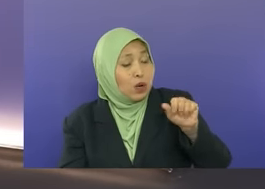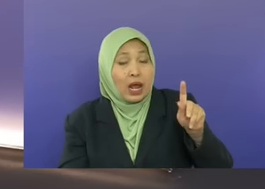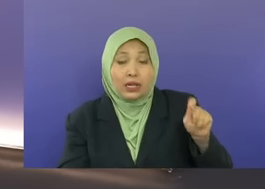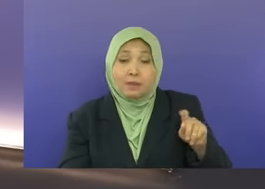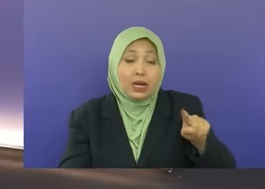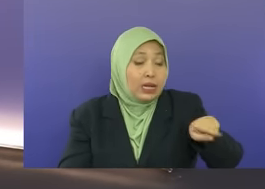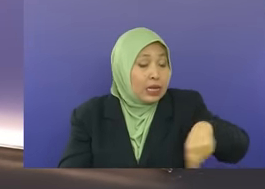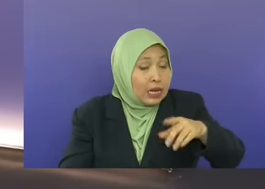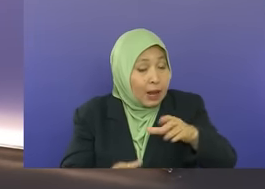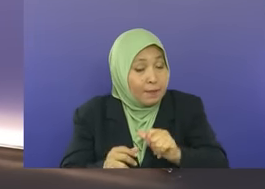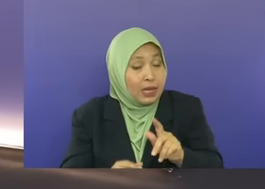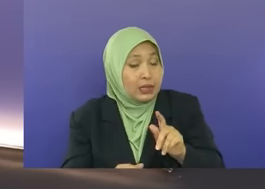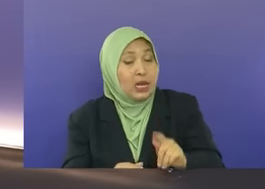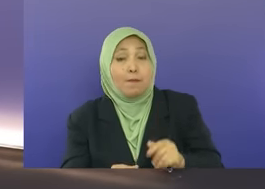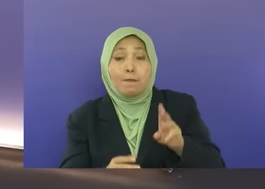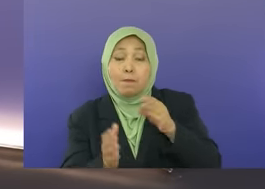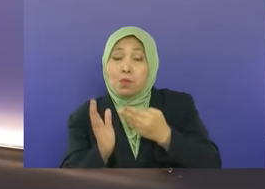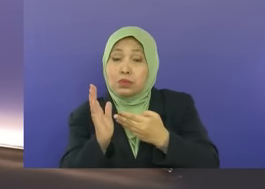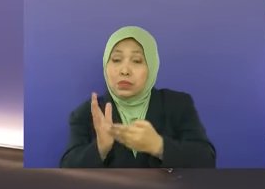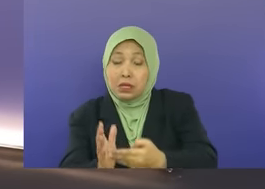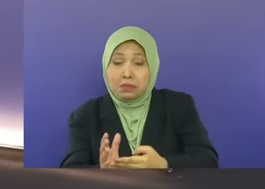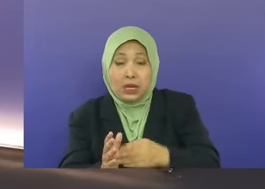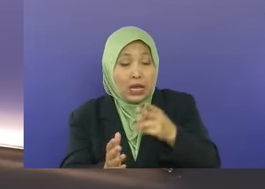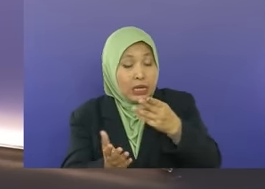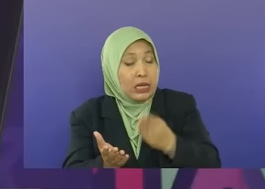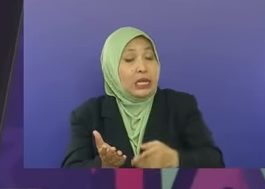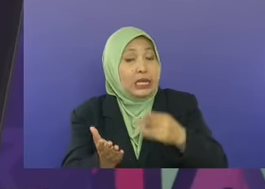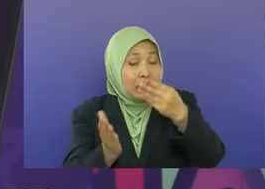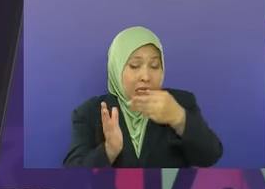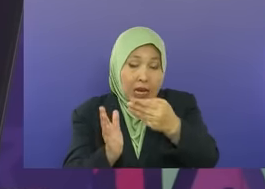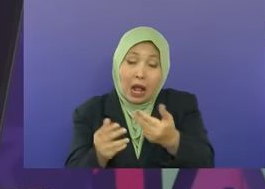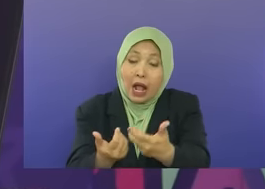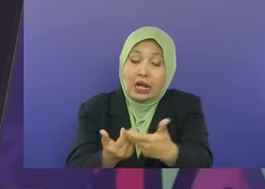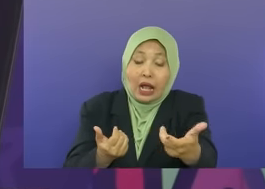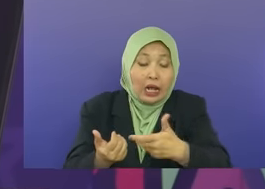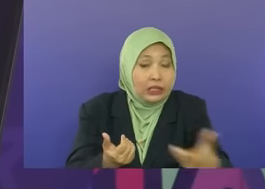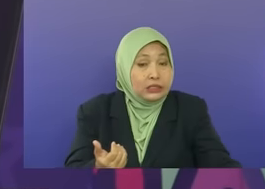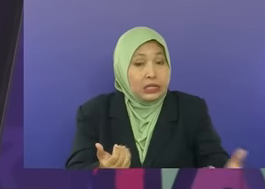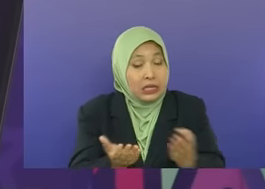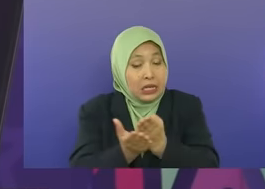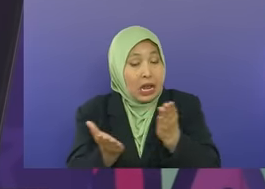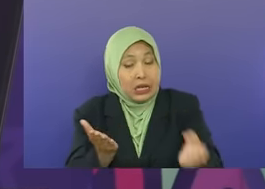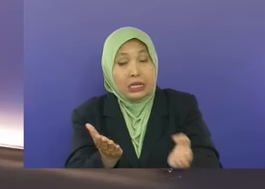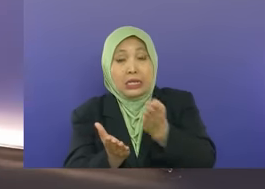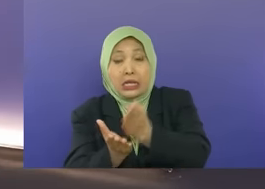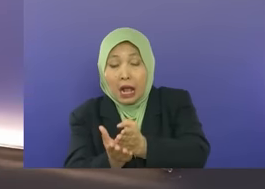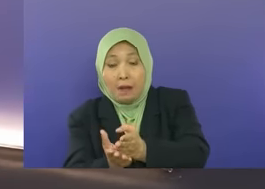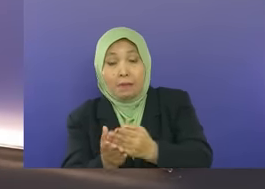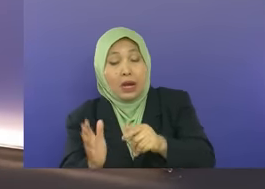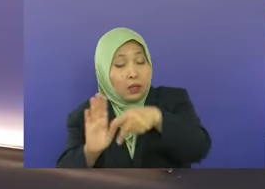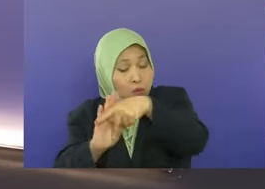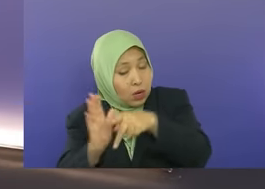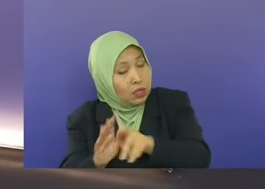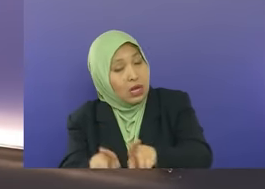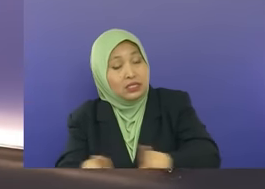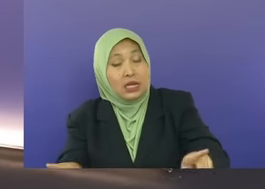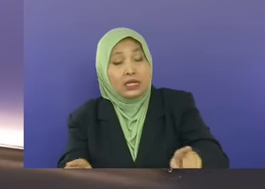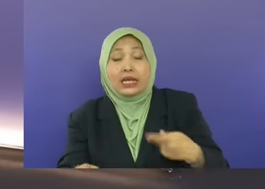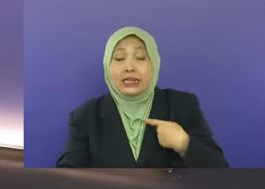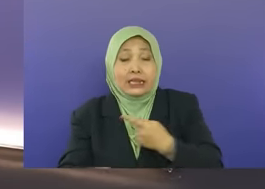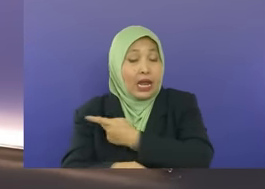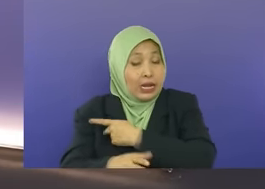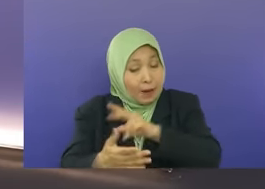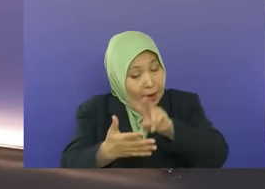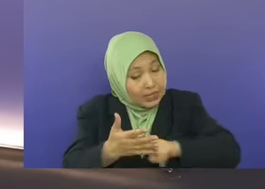dapat Haji mukjizat Hidayah peraturan diasingkan itu bisa kita dengan Bani Israil yang kita akan baca sebentar